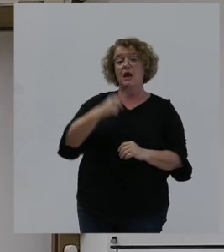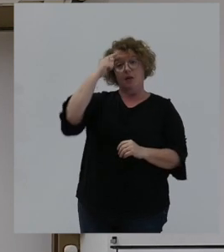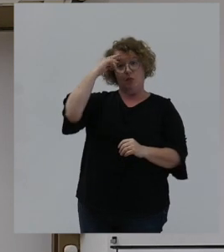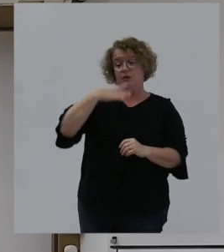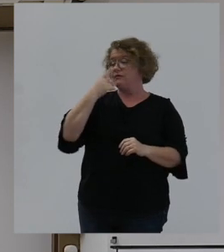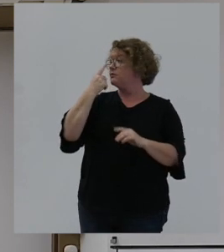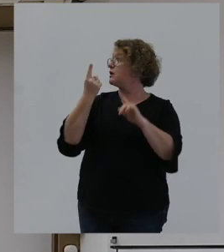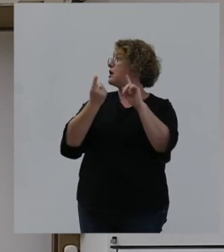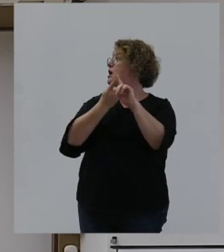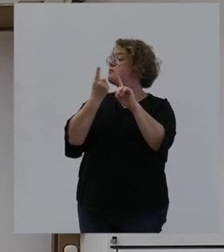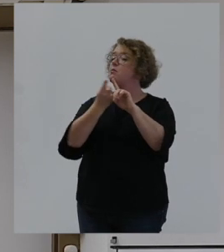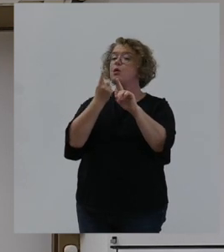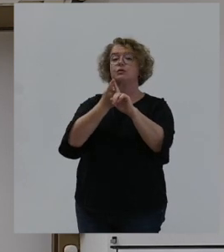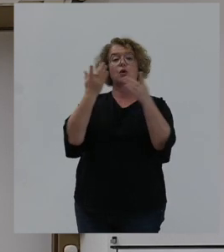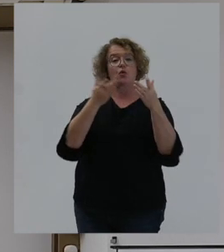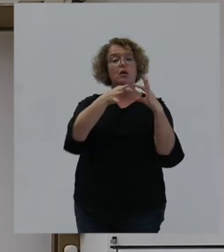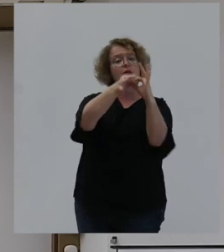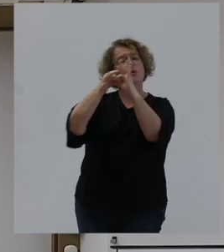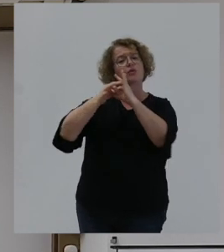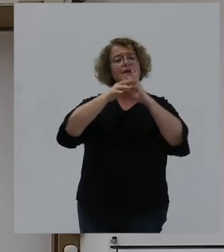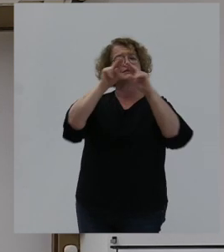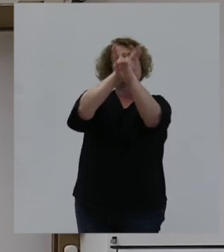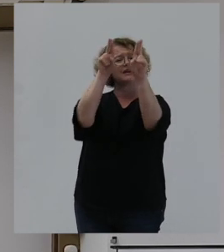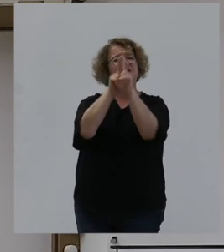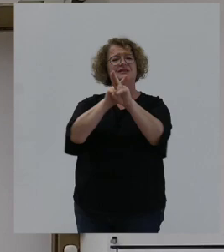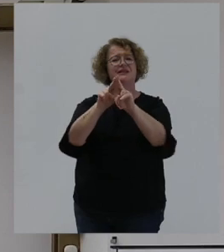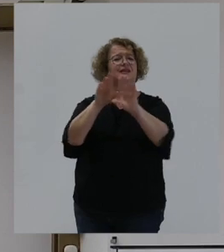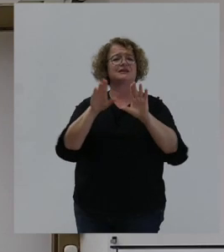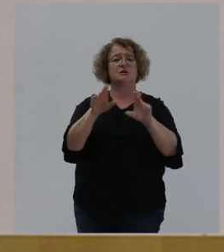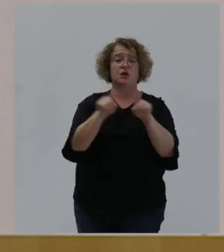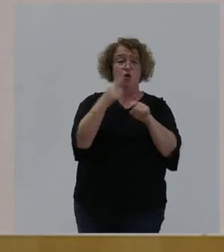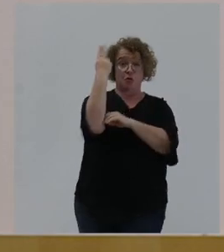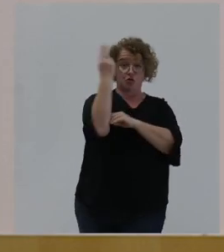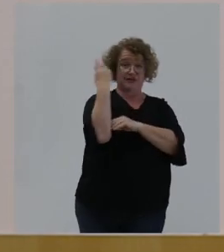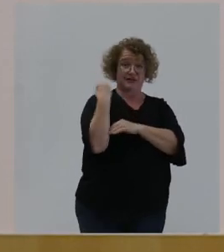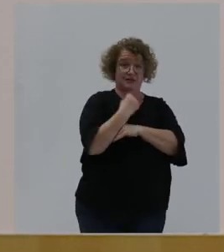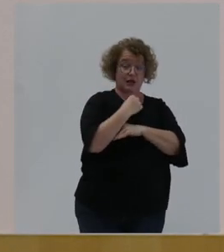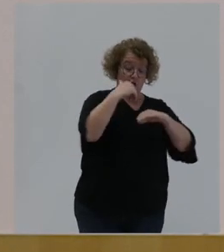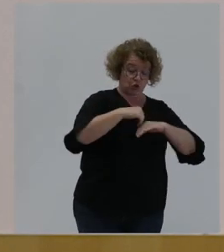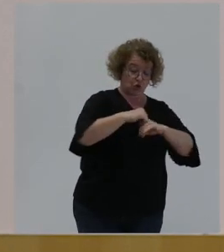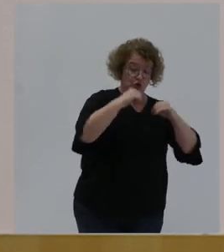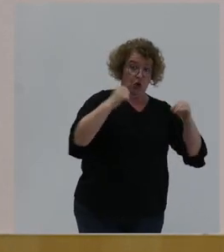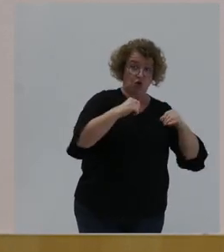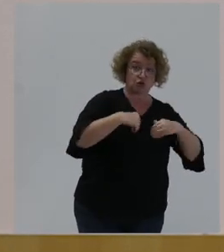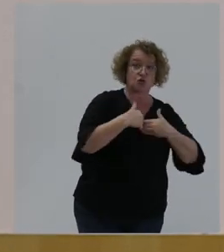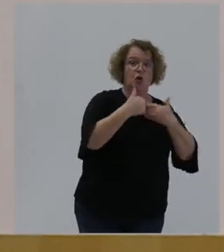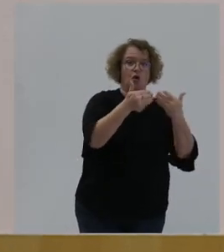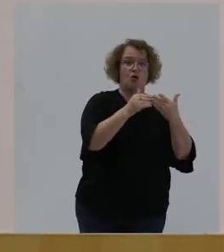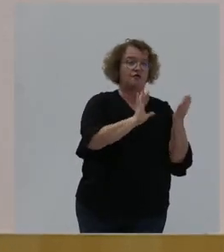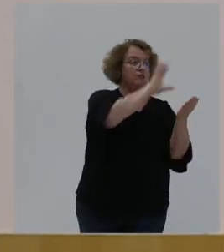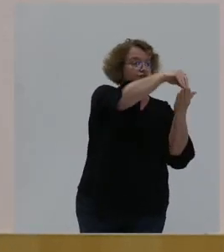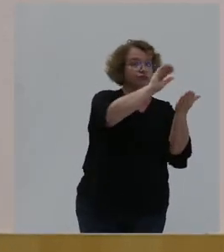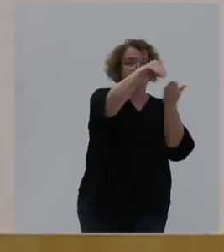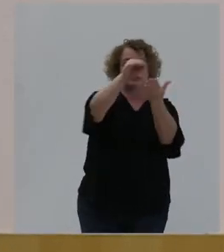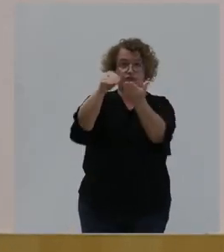penser les relations internationales en fait comme l'internationalisation de notre établissement, c'est-à-dire de mettre de l'international partout,